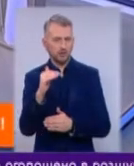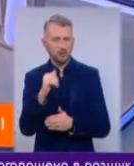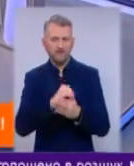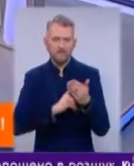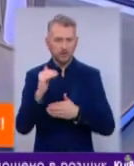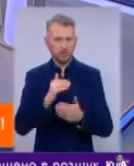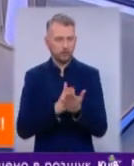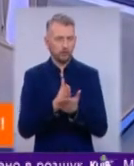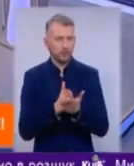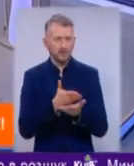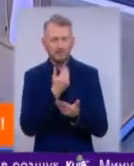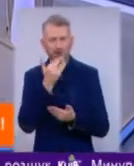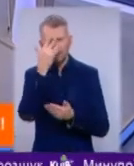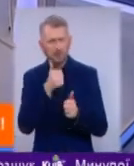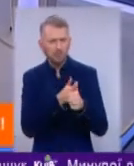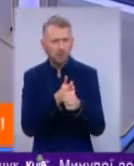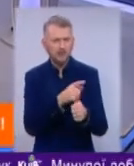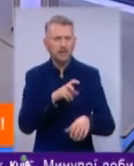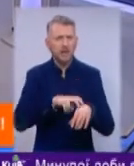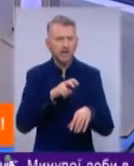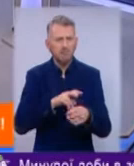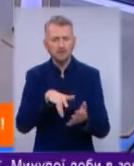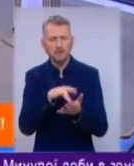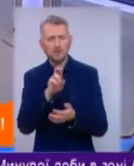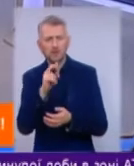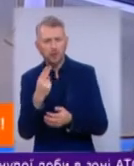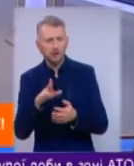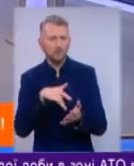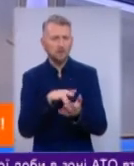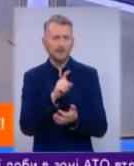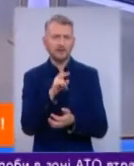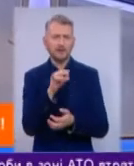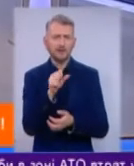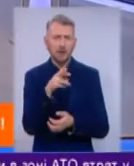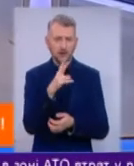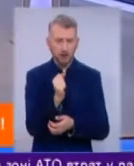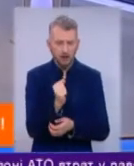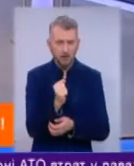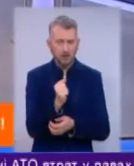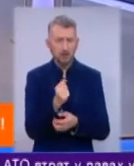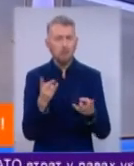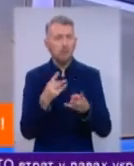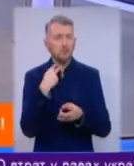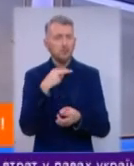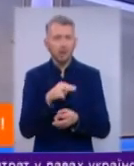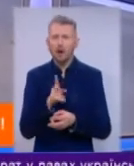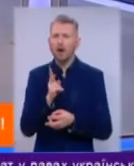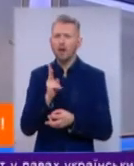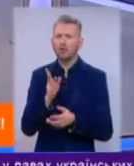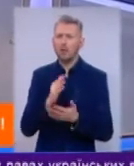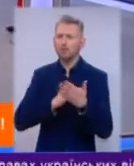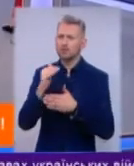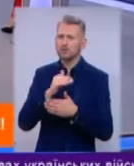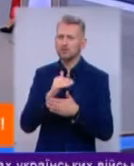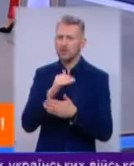топ-посадовцями. Немає сенсу бігати за лікарями в місті Біла Церква чи в місті Знам'янка. Потрібно садити... Кого ви маєте на увазі, топ-посадовці? Народні